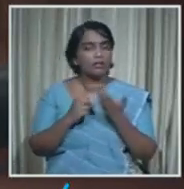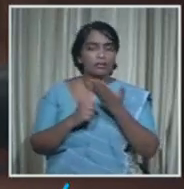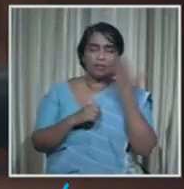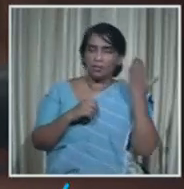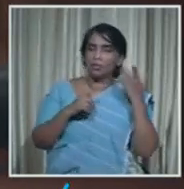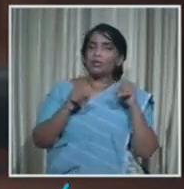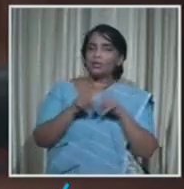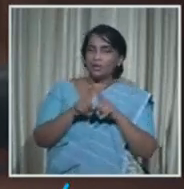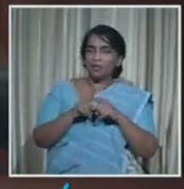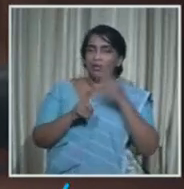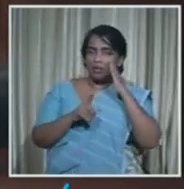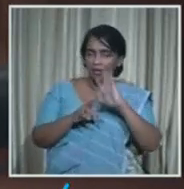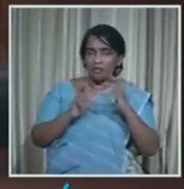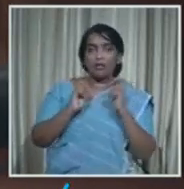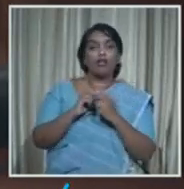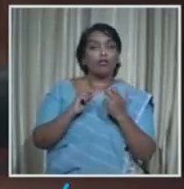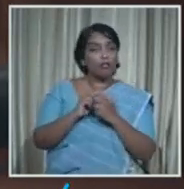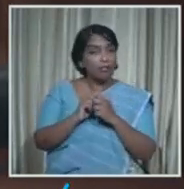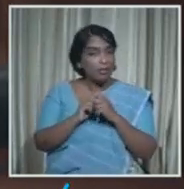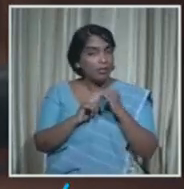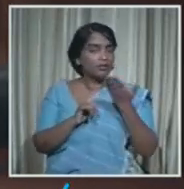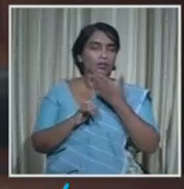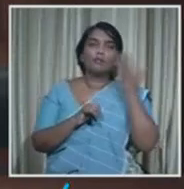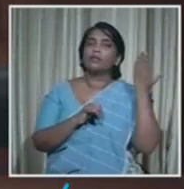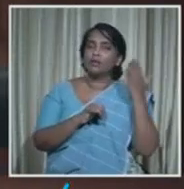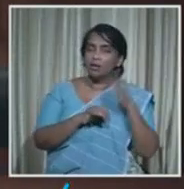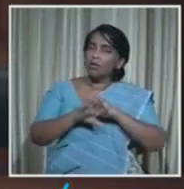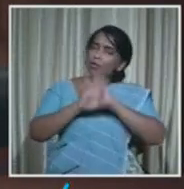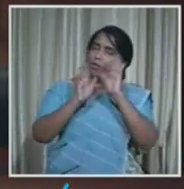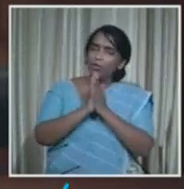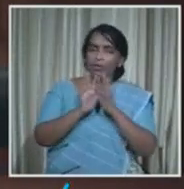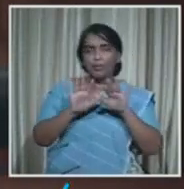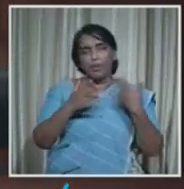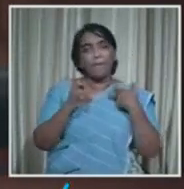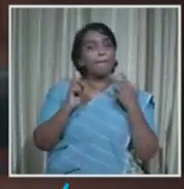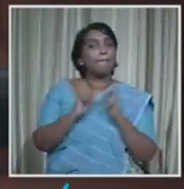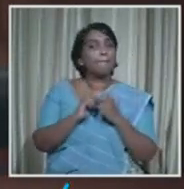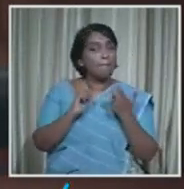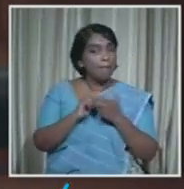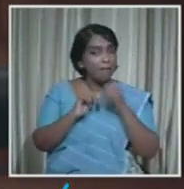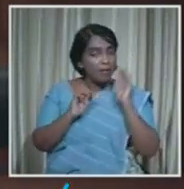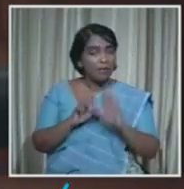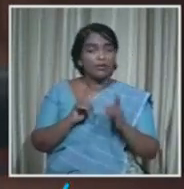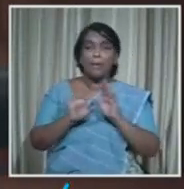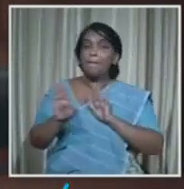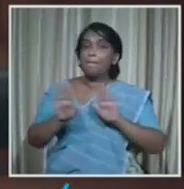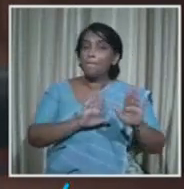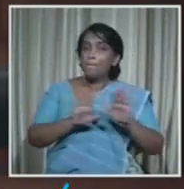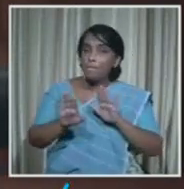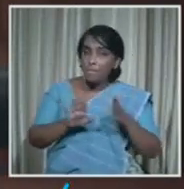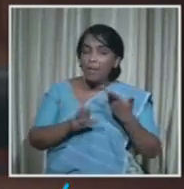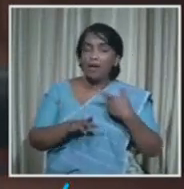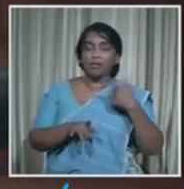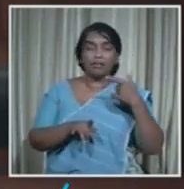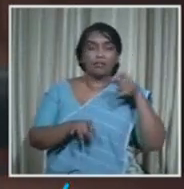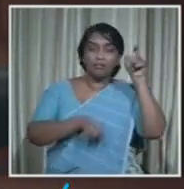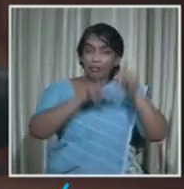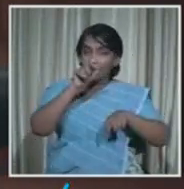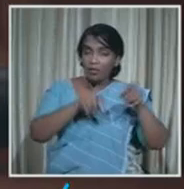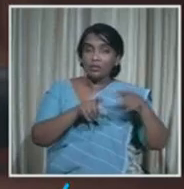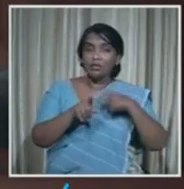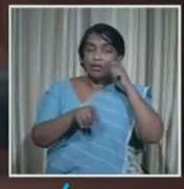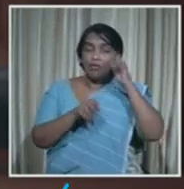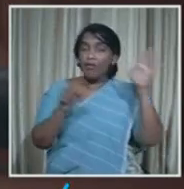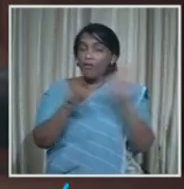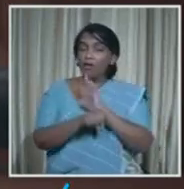පුළුවන් ස්වභාවික ව්‍යසනයක් ඇසින් ඇති කරන අර්බුදයක් වෙන්න පුළුවන් මේ ඕනෑම අර්බුදයක් විසඳෙන්නේ නම් පාලකයා සහ පාලනය කෙරේ ජනතාවගේ